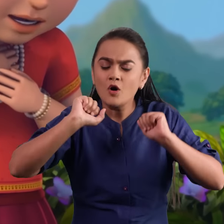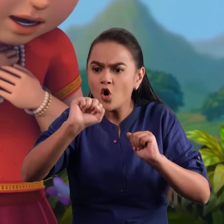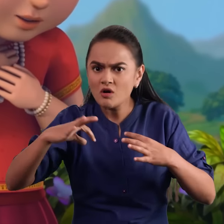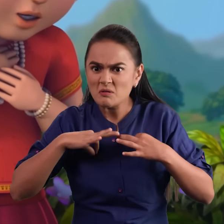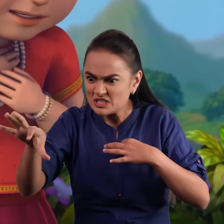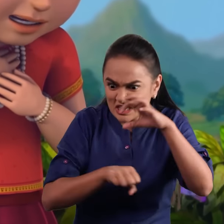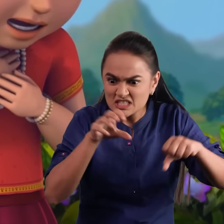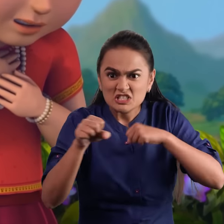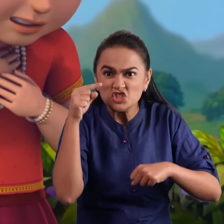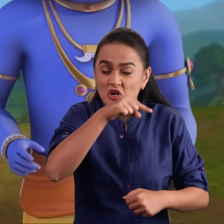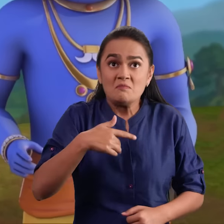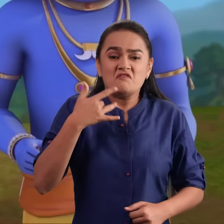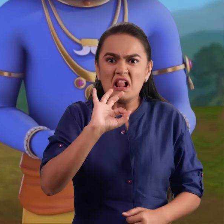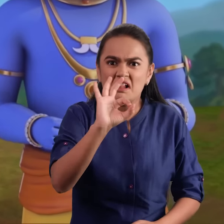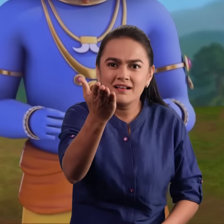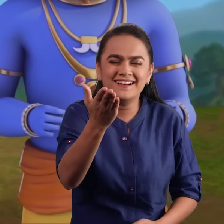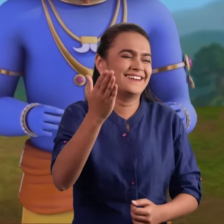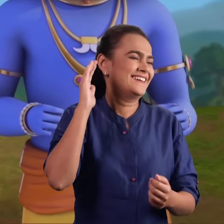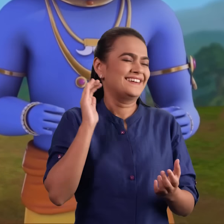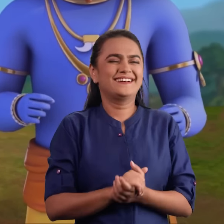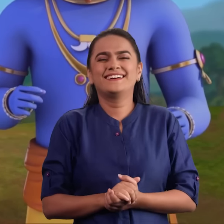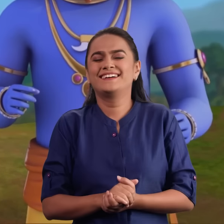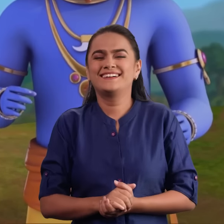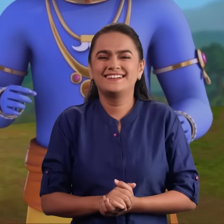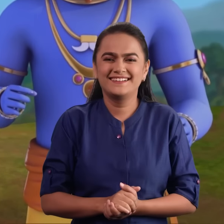वस्त्र चुराने में भी इसे लज्जा नहीं आई।